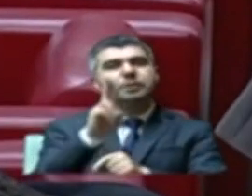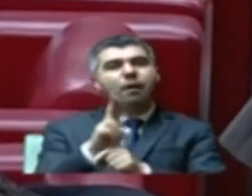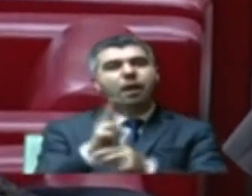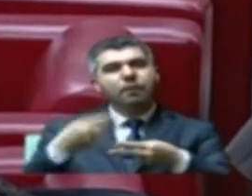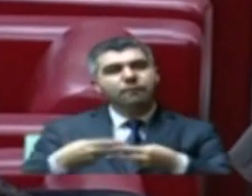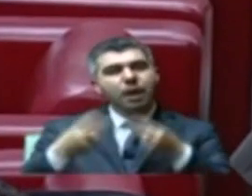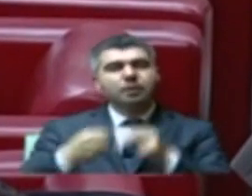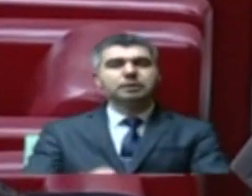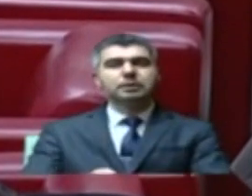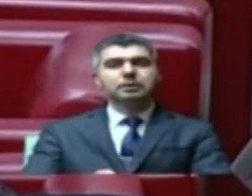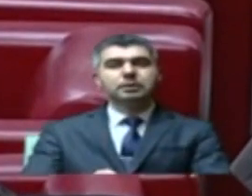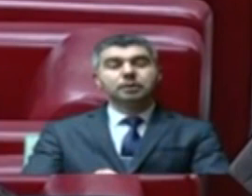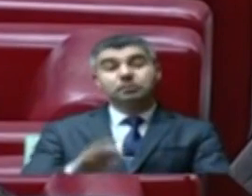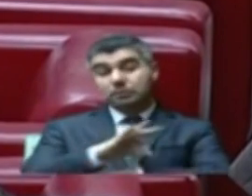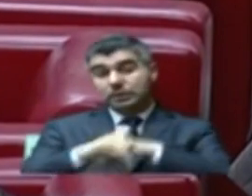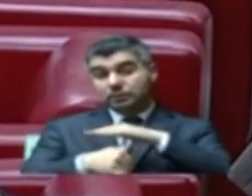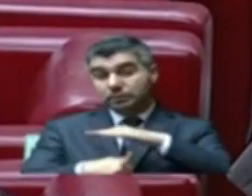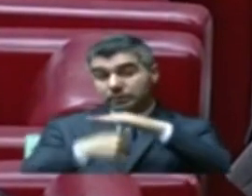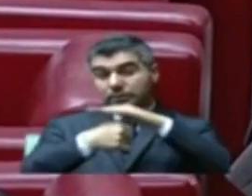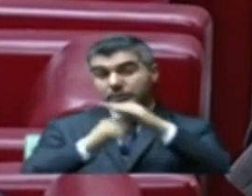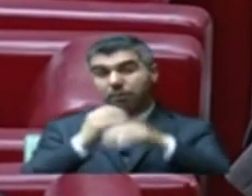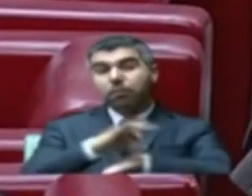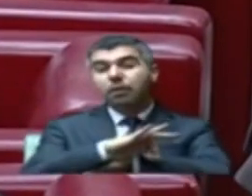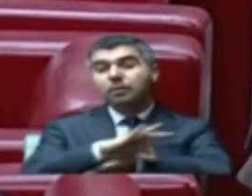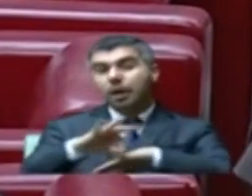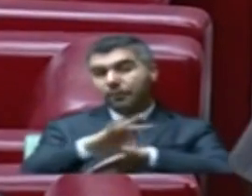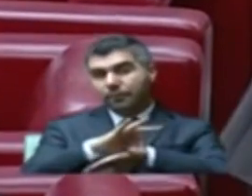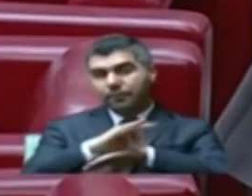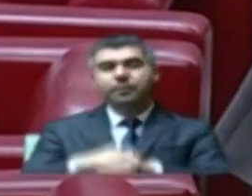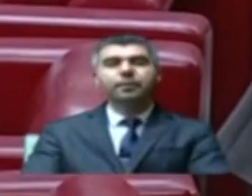كيفما ذكرتي المجلس الأعلى للوظيفة العمومية